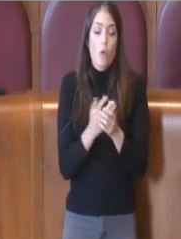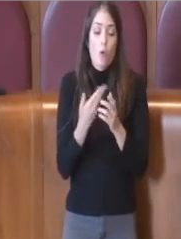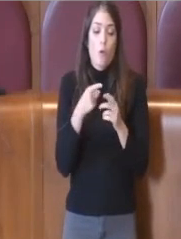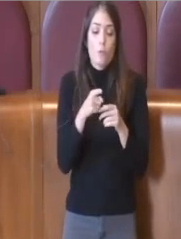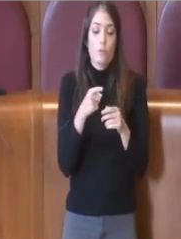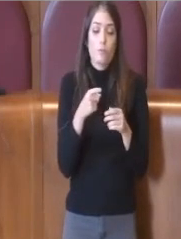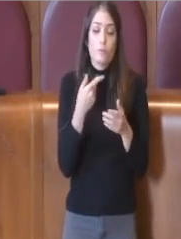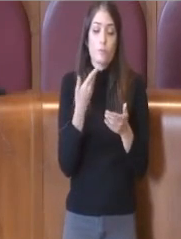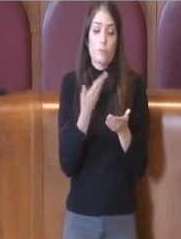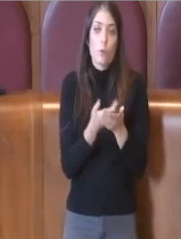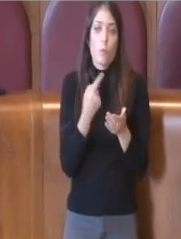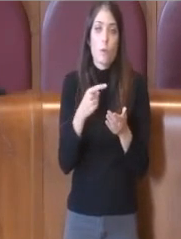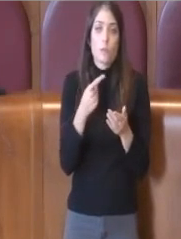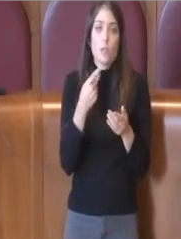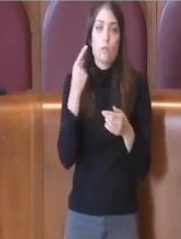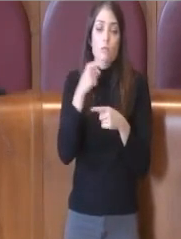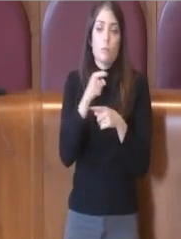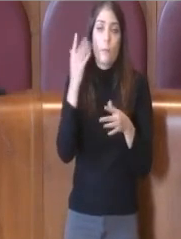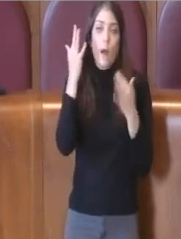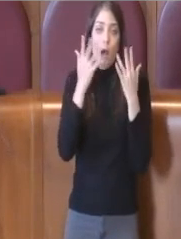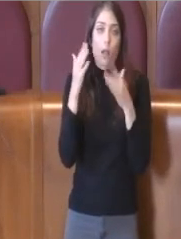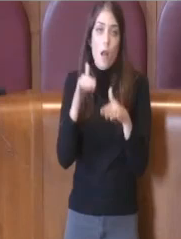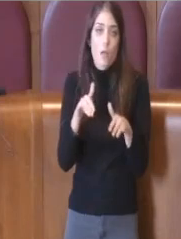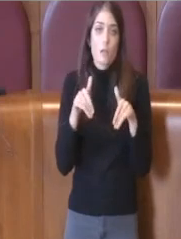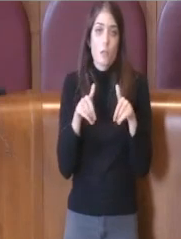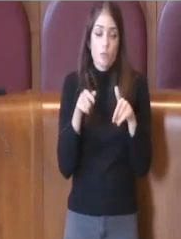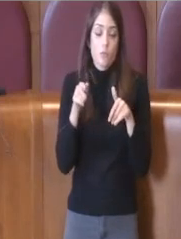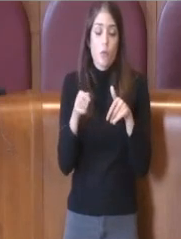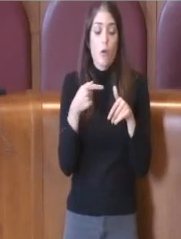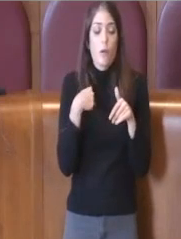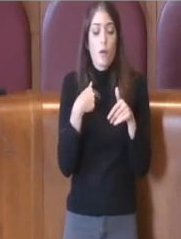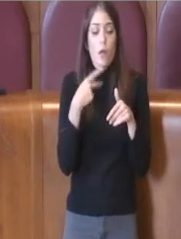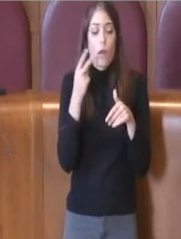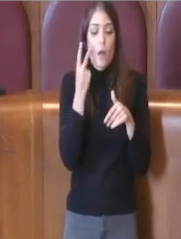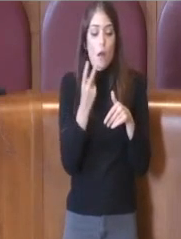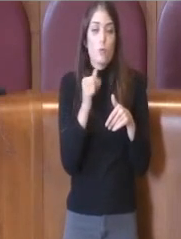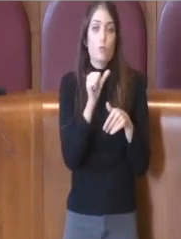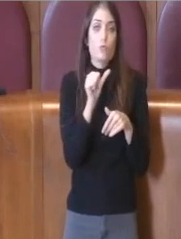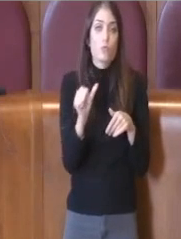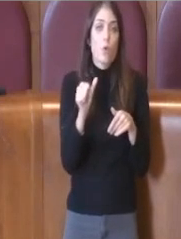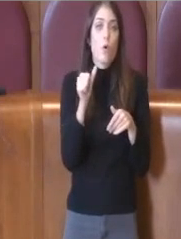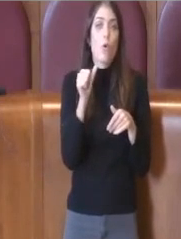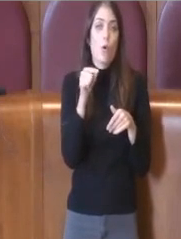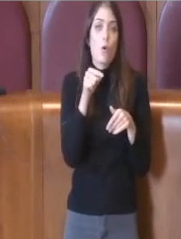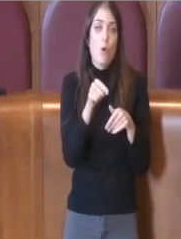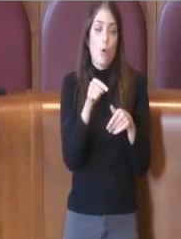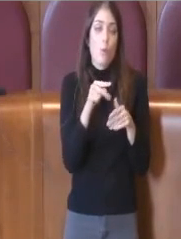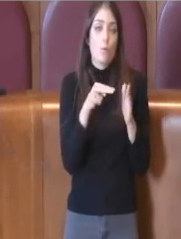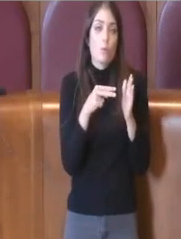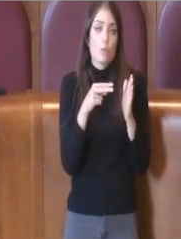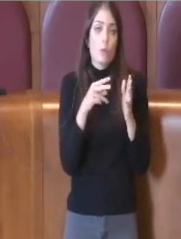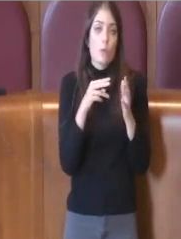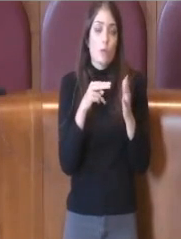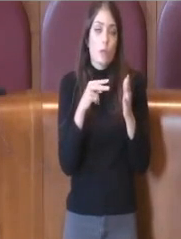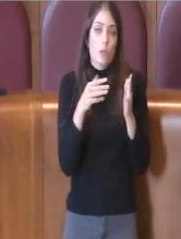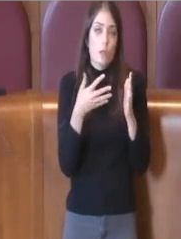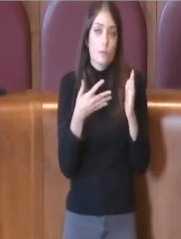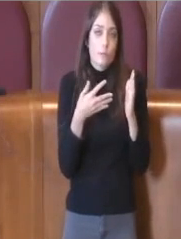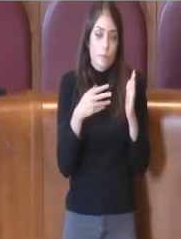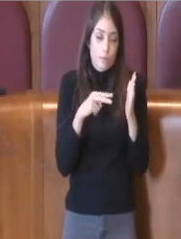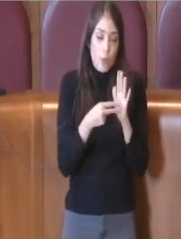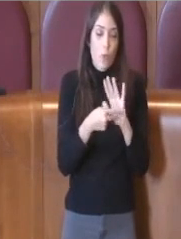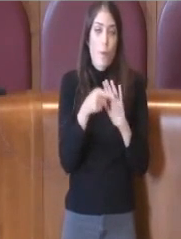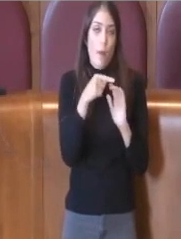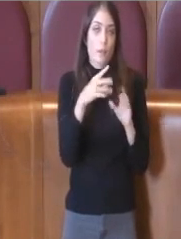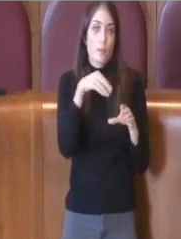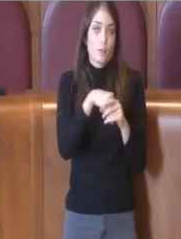sulla proposta, appunto per diciamo limitandosi alle criticità relative all'oggetto, ma appunto le criticità relative a